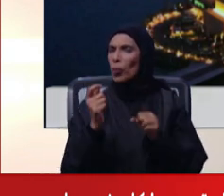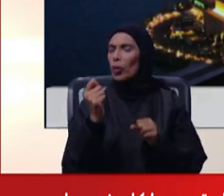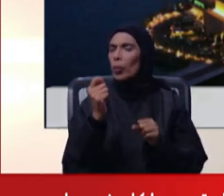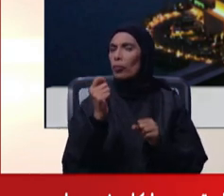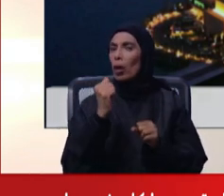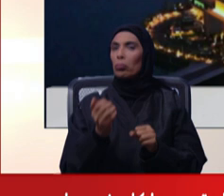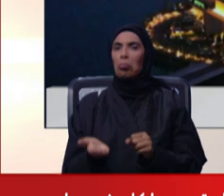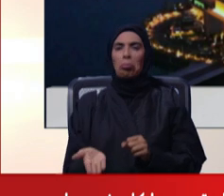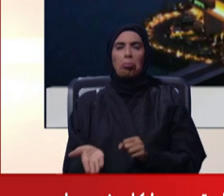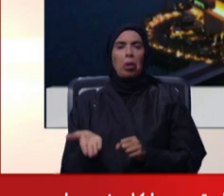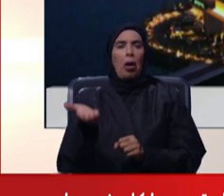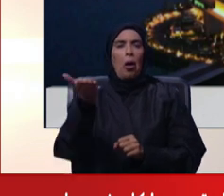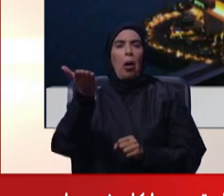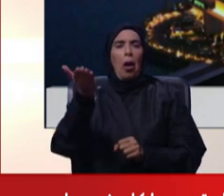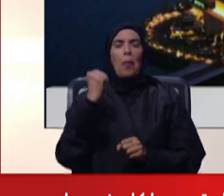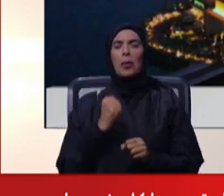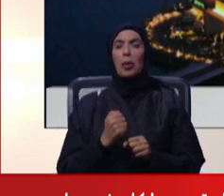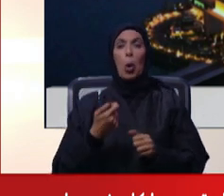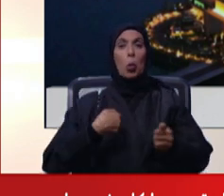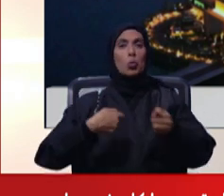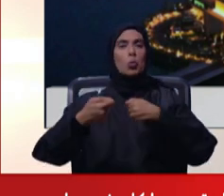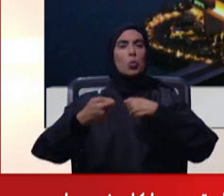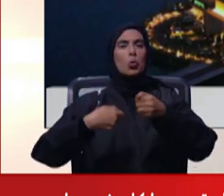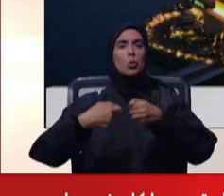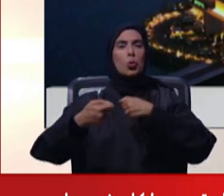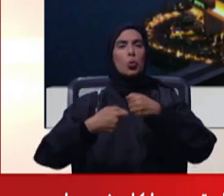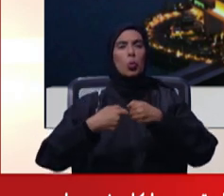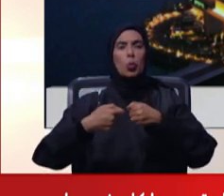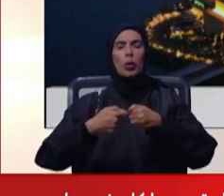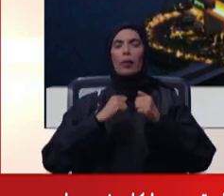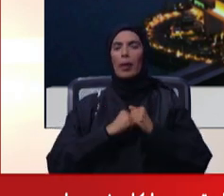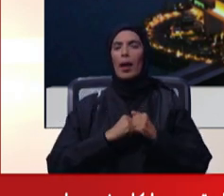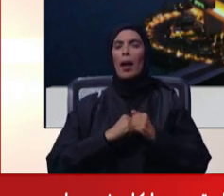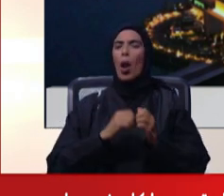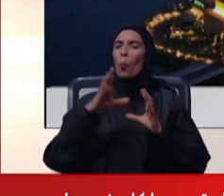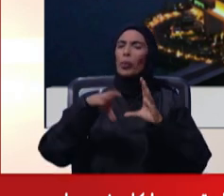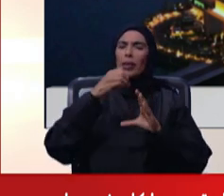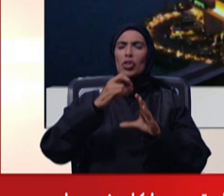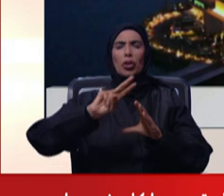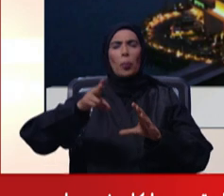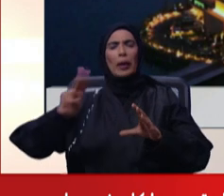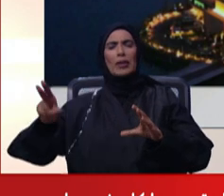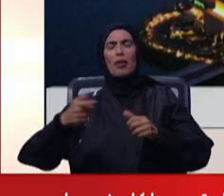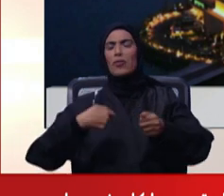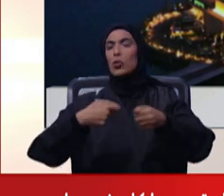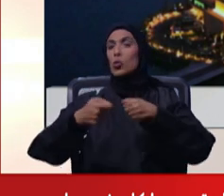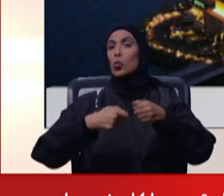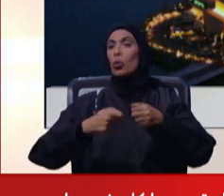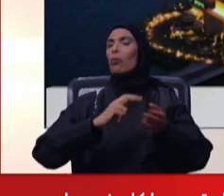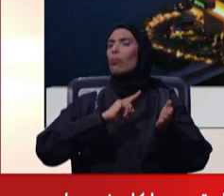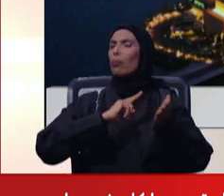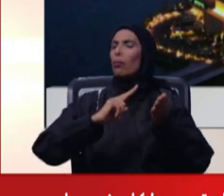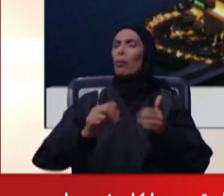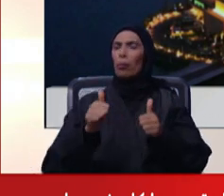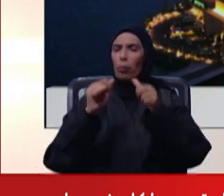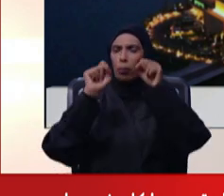من كفاءة السوق وعدالته وسلامة المنتجات السوقية بشكل كبير جدا، وأهميته أيضا